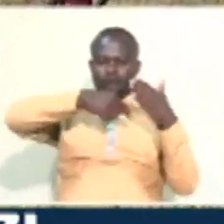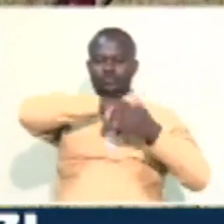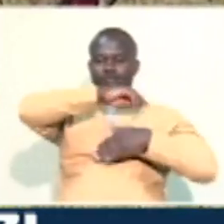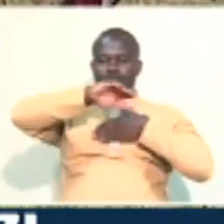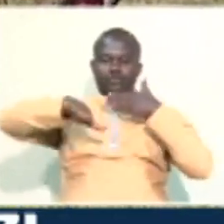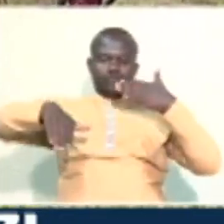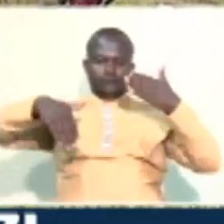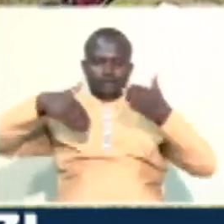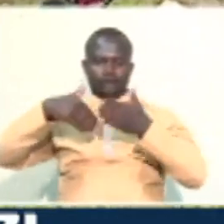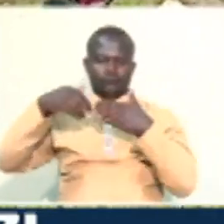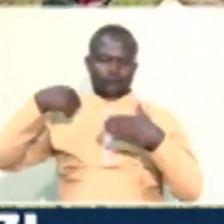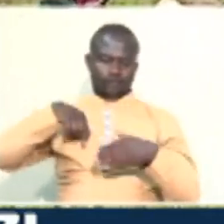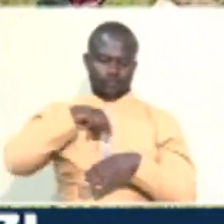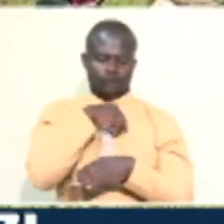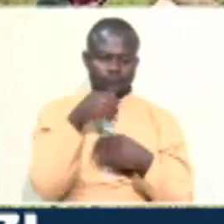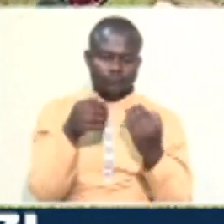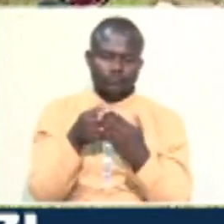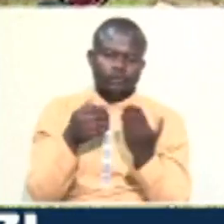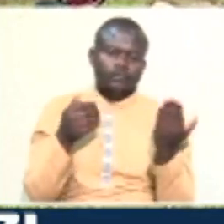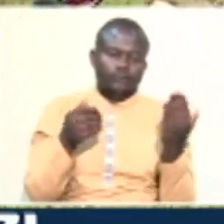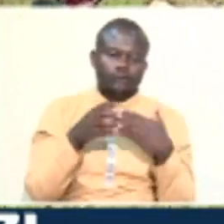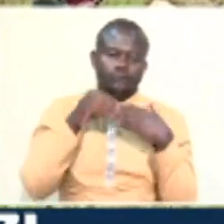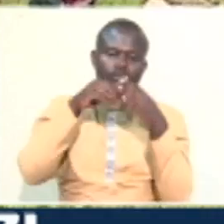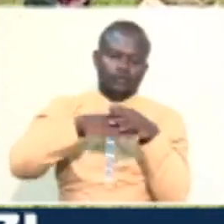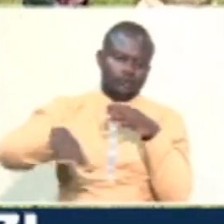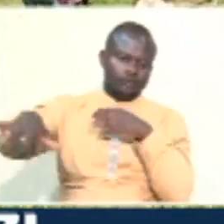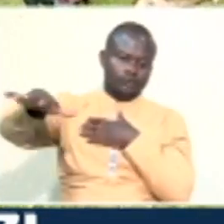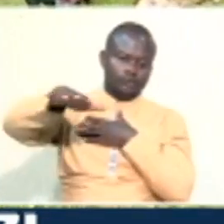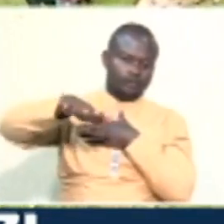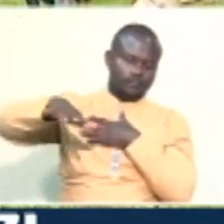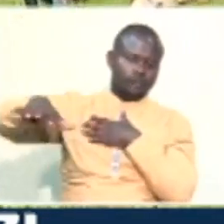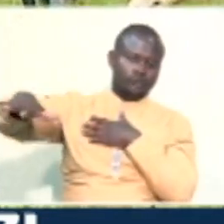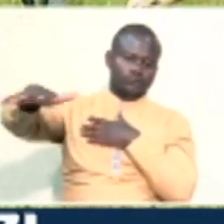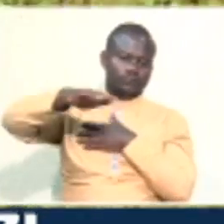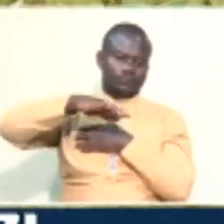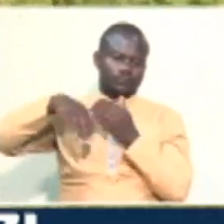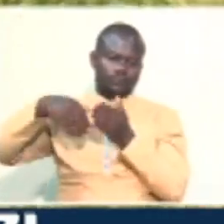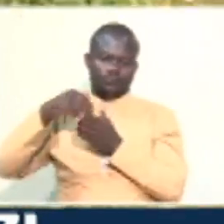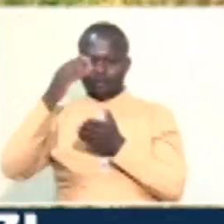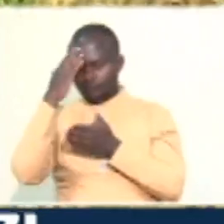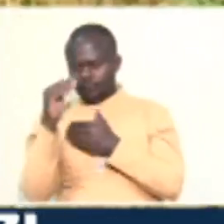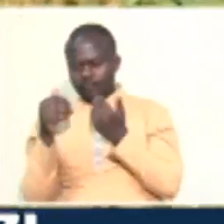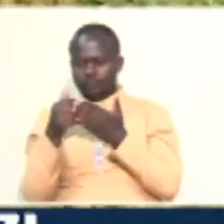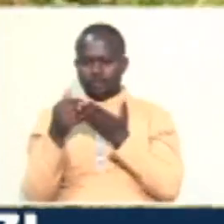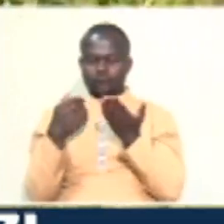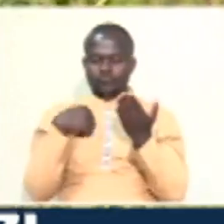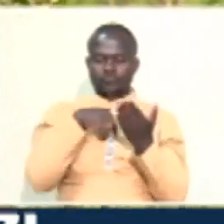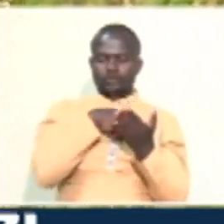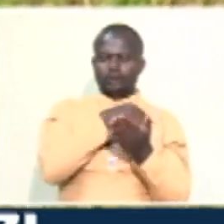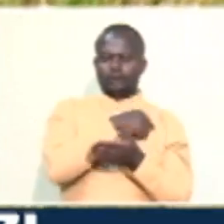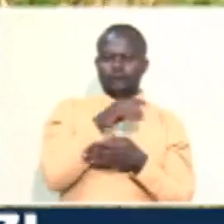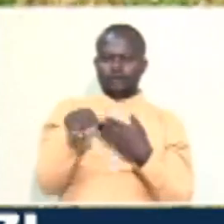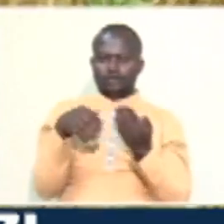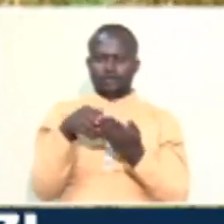ndetse babona n'umusaruro bari biteze. Ubuyobozi bw'intara bukangurira abaturage kutotsa umusaruro wabo, dore ko hari ibikorwa